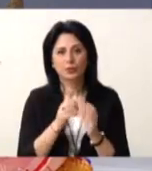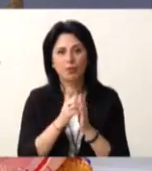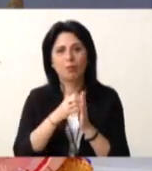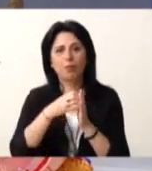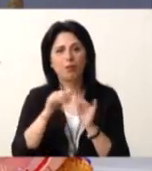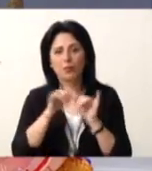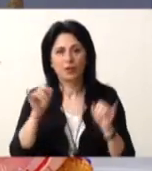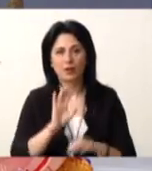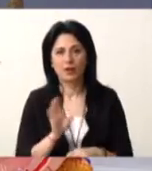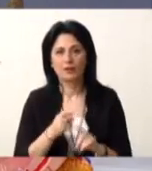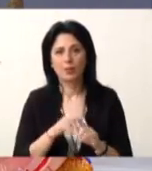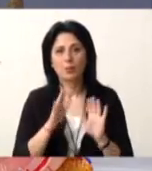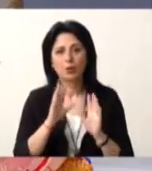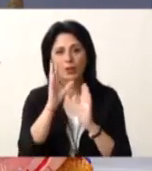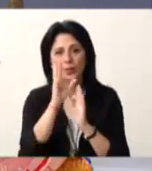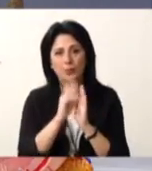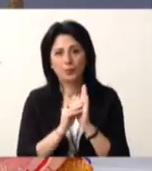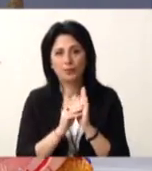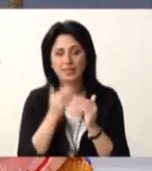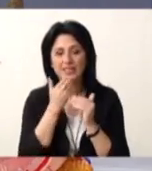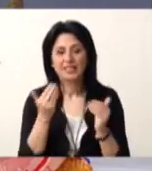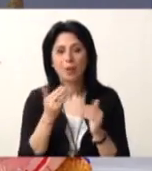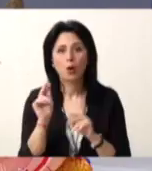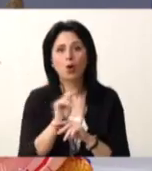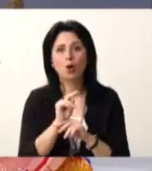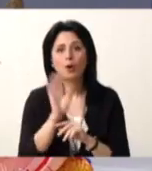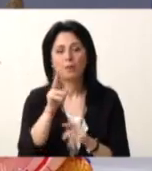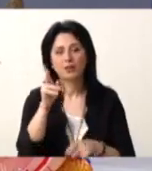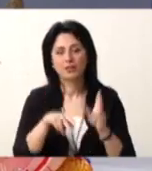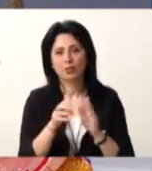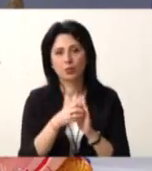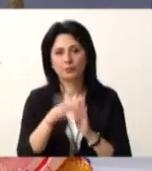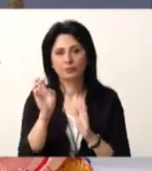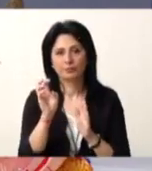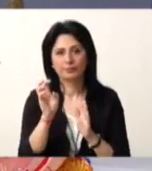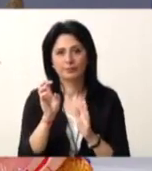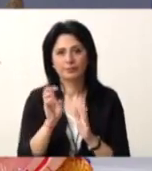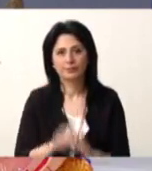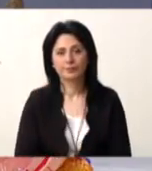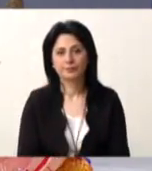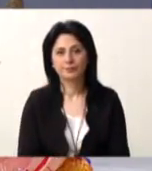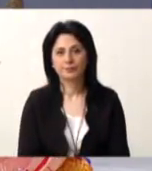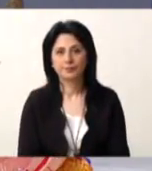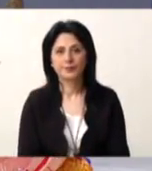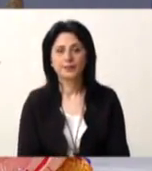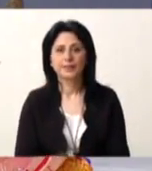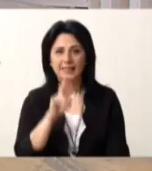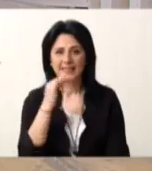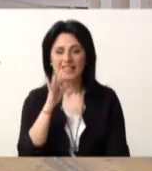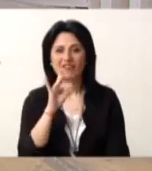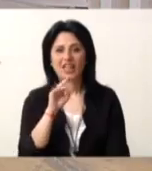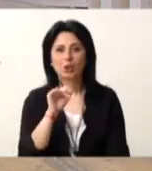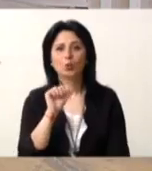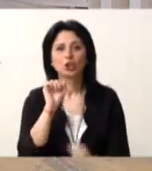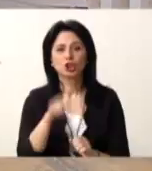დაიფიცირება ასე რომ საკვებით და მოხდეს მისი დაცვა, მაგრამ საბოლოო განკურნებისთვის მაინც ქირურგიული გზა დღესდღეობით მოწოდებული. თუმცა დივერტიკულიტი